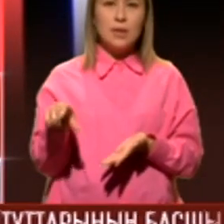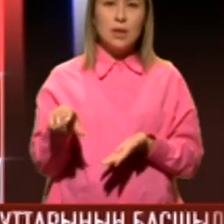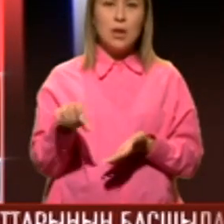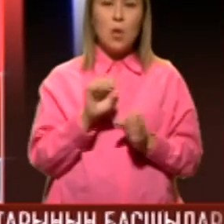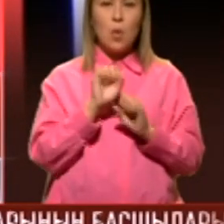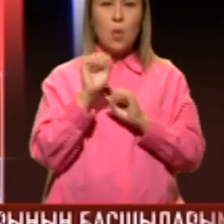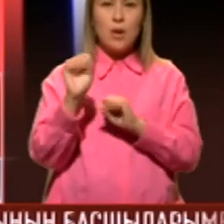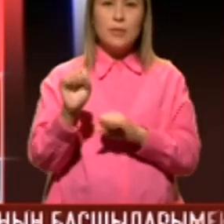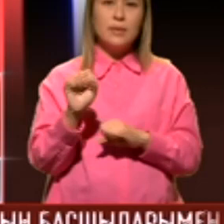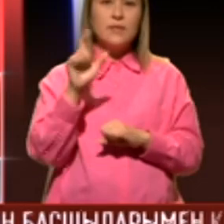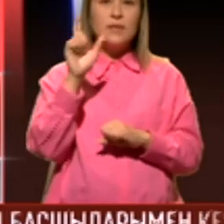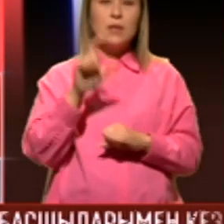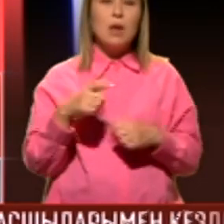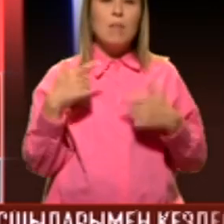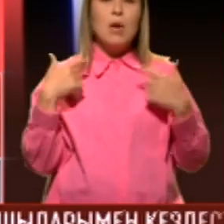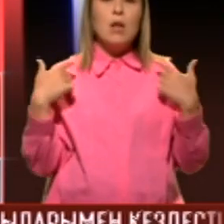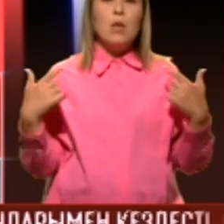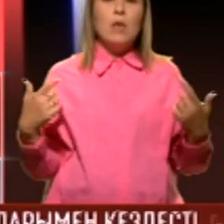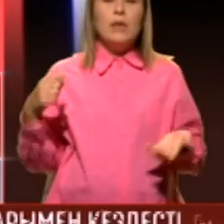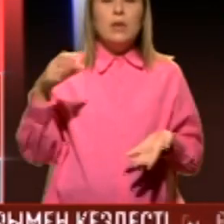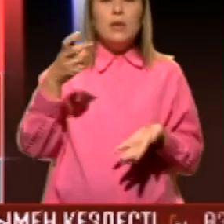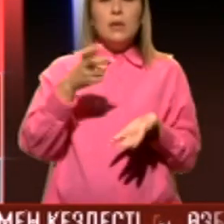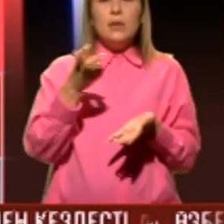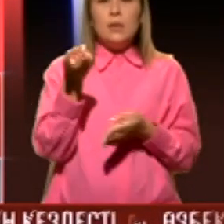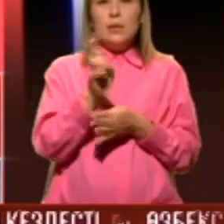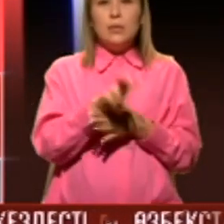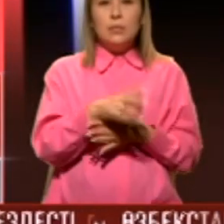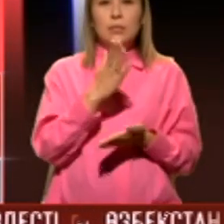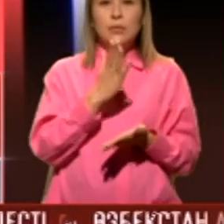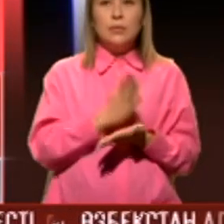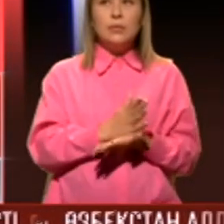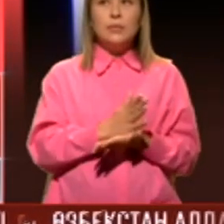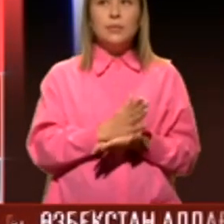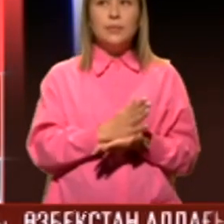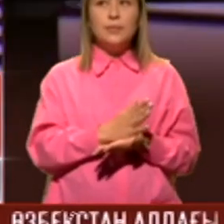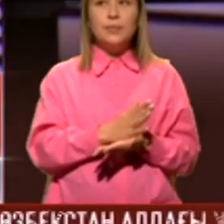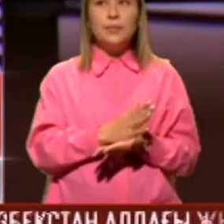қорғаныс саласының білдей полковнигі студиямызға келіп отыр. Өте